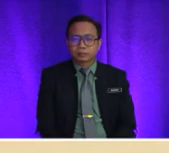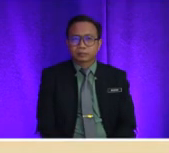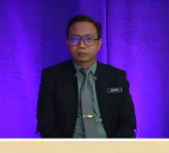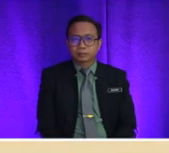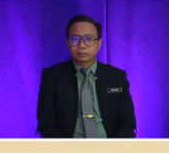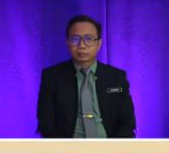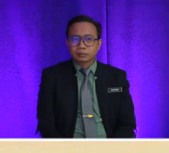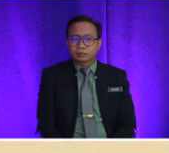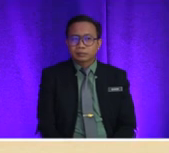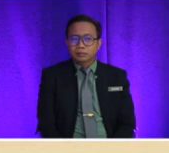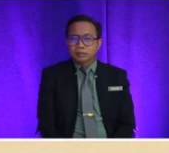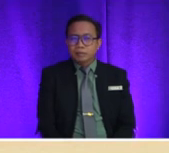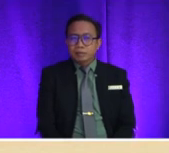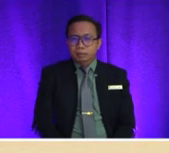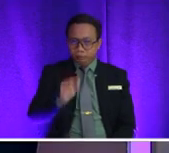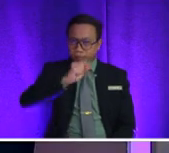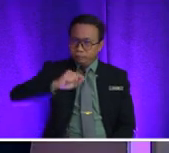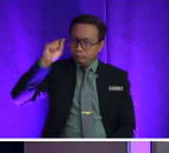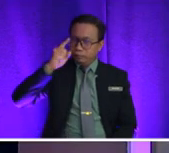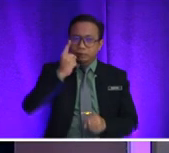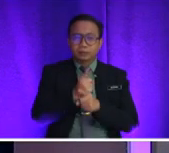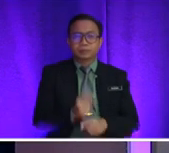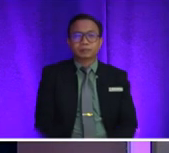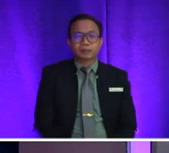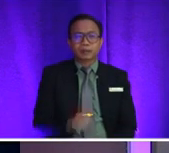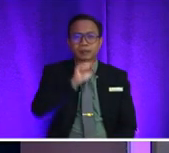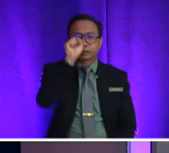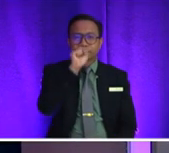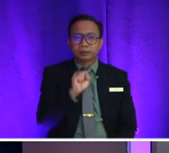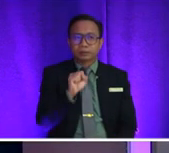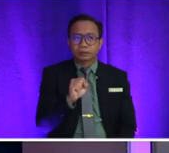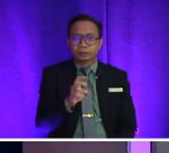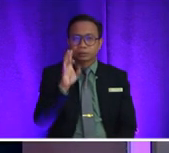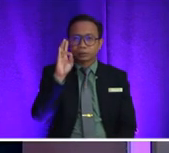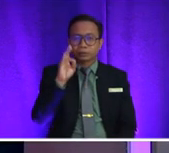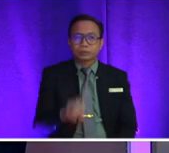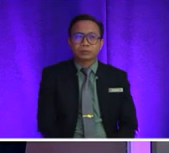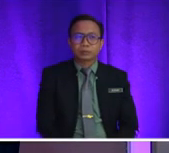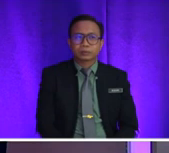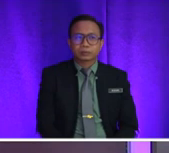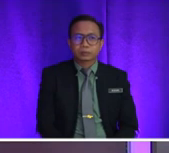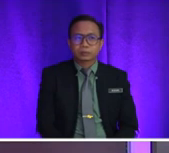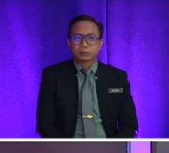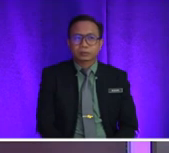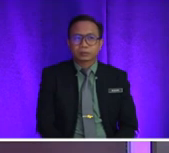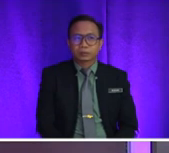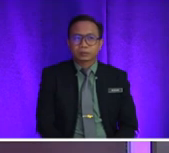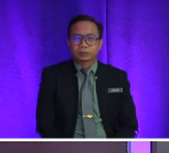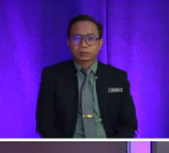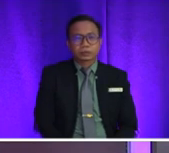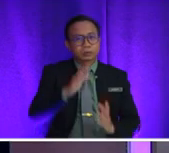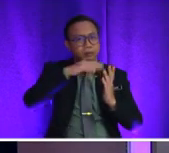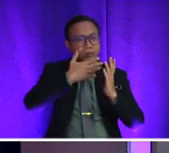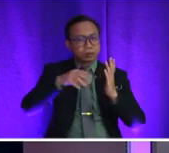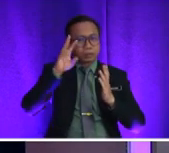adalah betul oke baik soalnya yang ketujuh oke jadwal